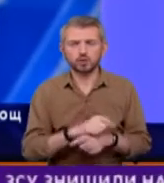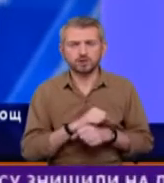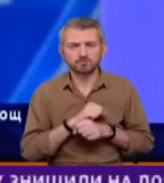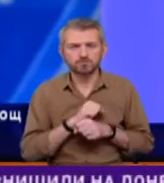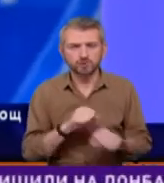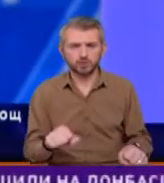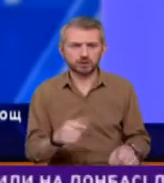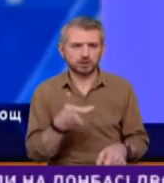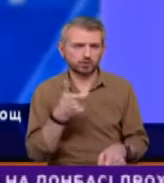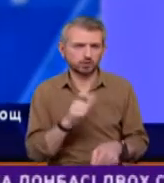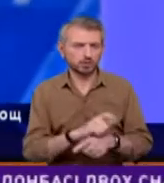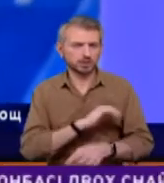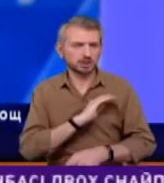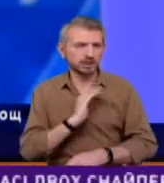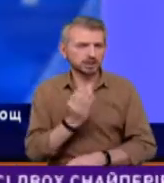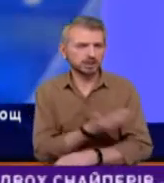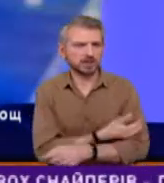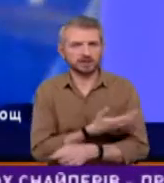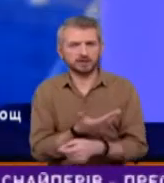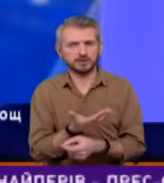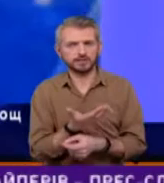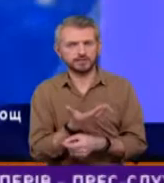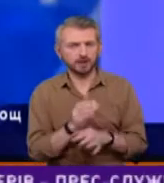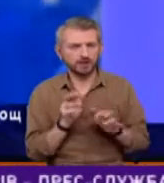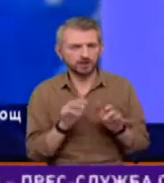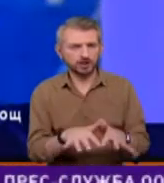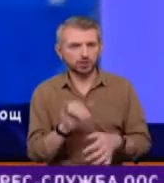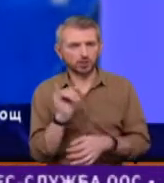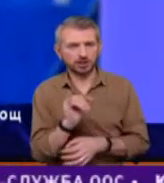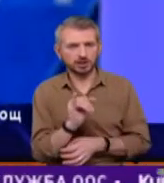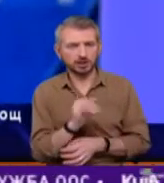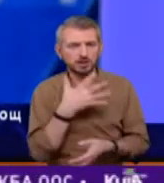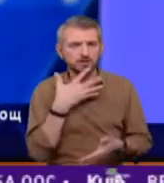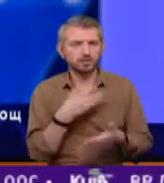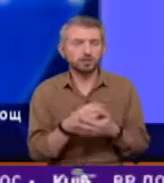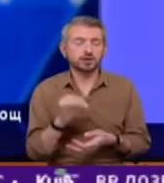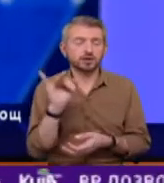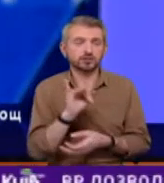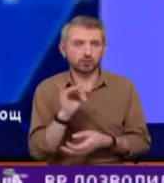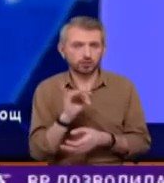дуже сильний вчинок. І свою історію,